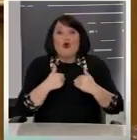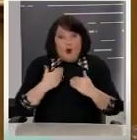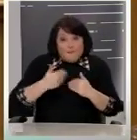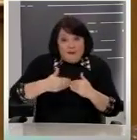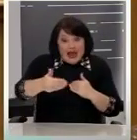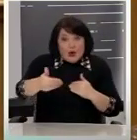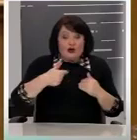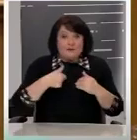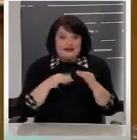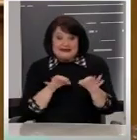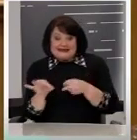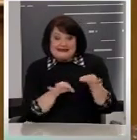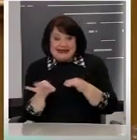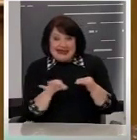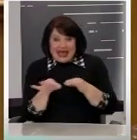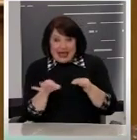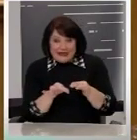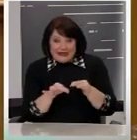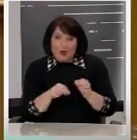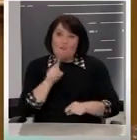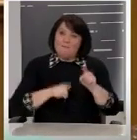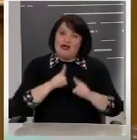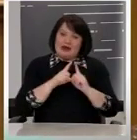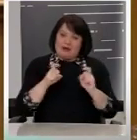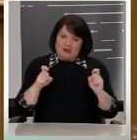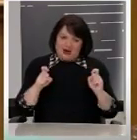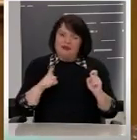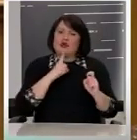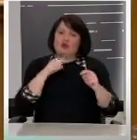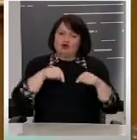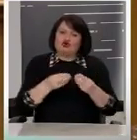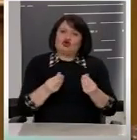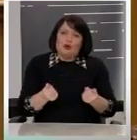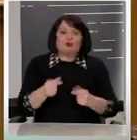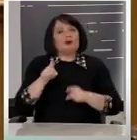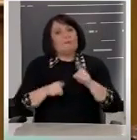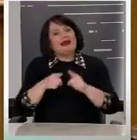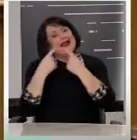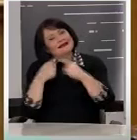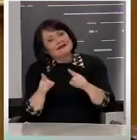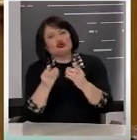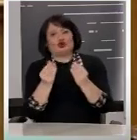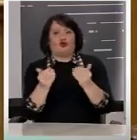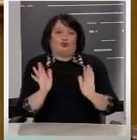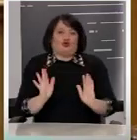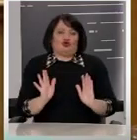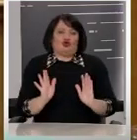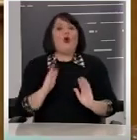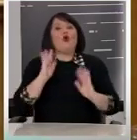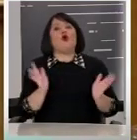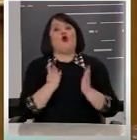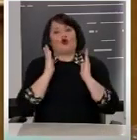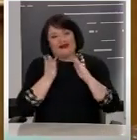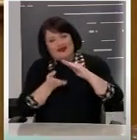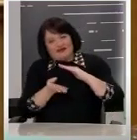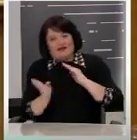μέλλον σχεδιάζουμε να κάνουμε μερικά πράγματα όπως θα κάνουμε τώρα και μερικά πράγματα διαφορετικά όταν βγούμε